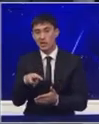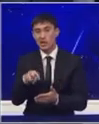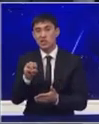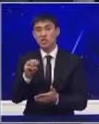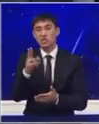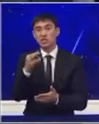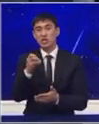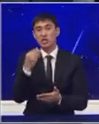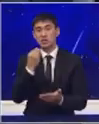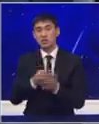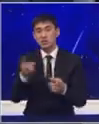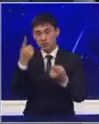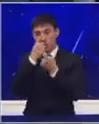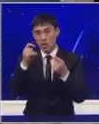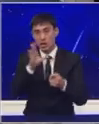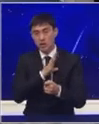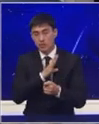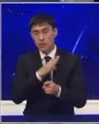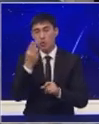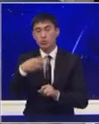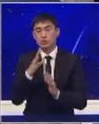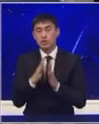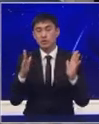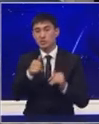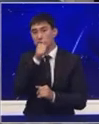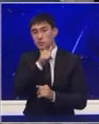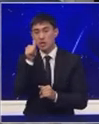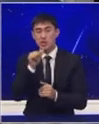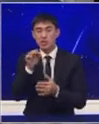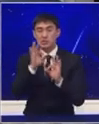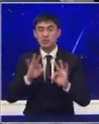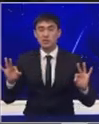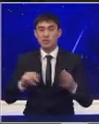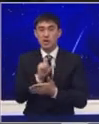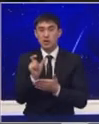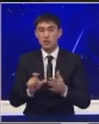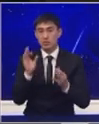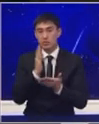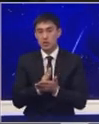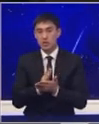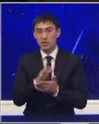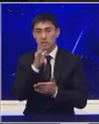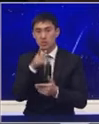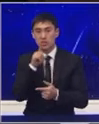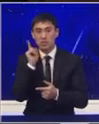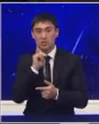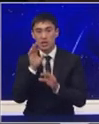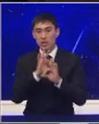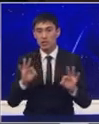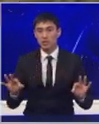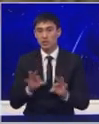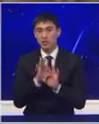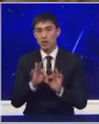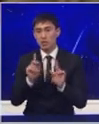Үнжайасы басылымдарында жарияланған. 30-дан астам сырлыда сазды әндер шығарған. Әндері жастық шақ әуендері, ән шырқай